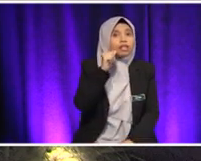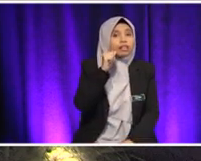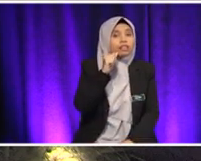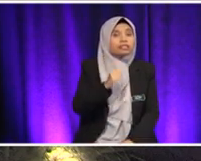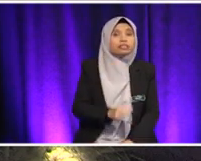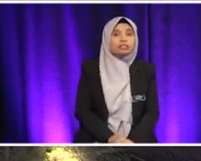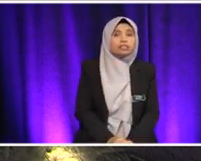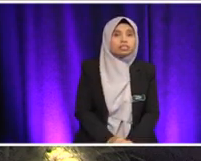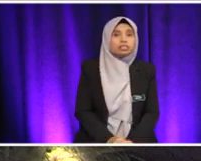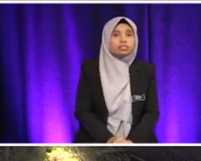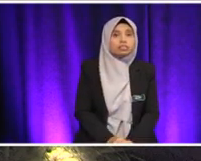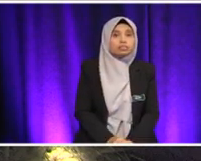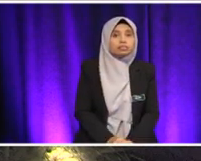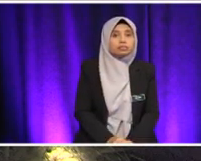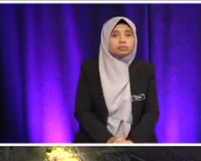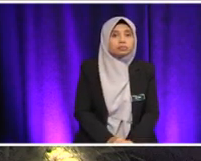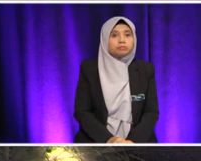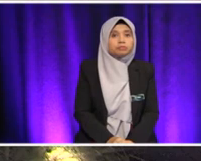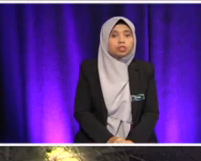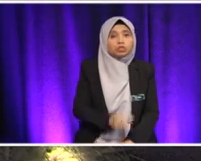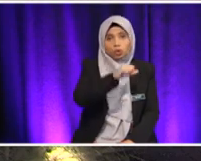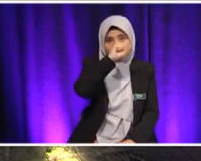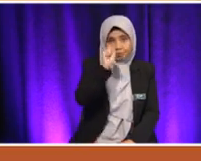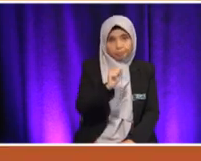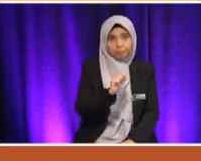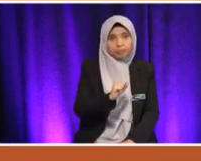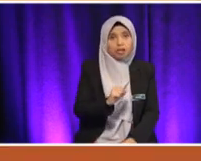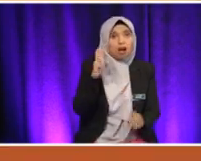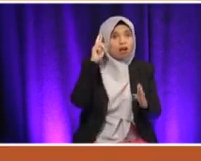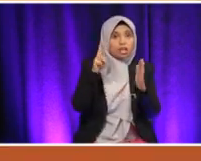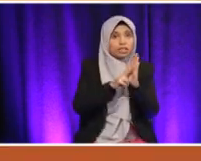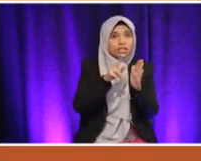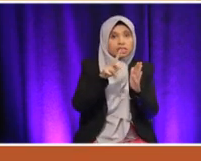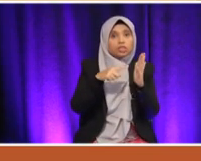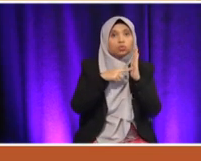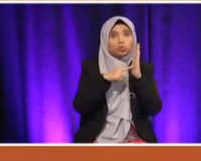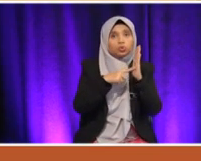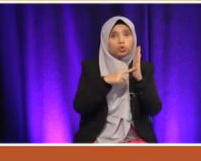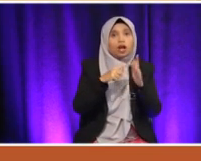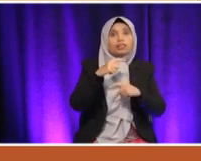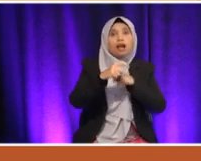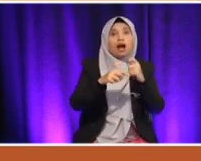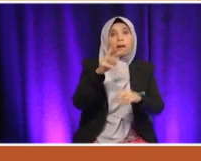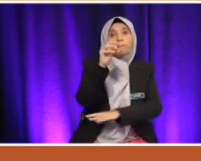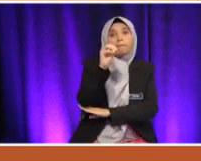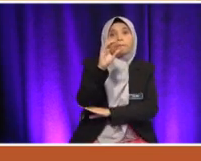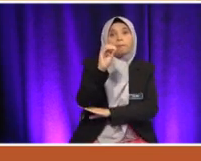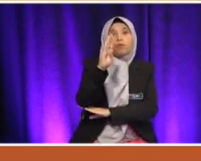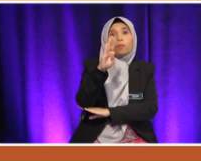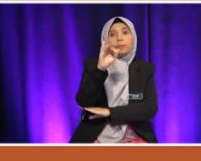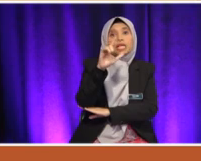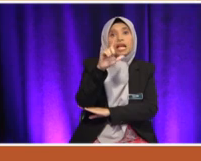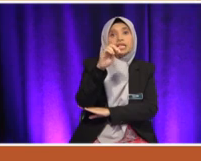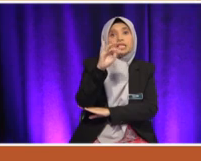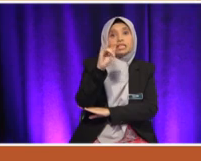untuk untuk yang ini soalnya Ki Raja tiga menunjukkan tahap mobility warga emas Ki